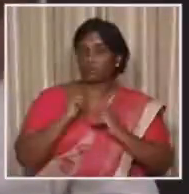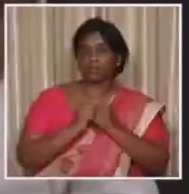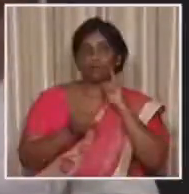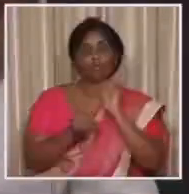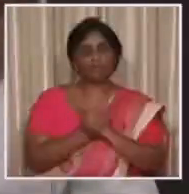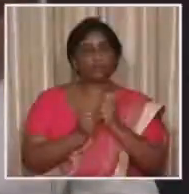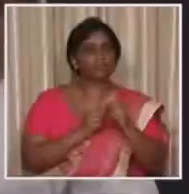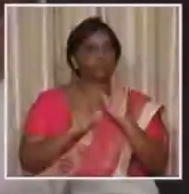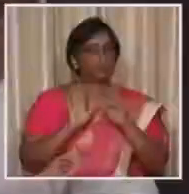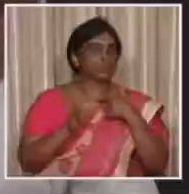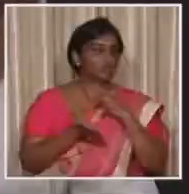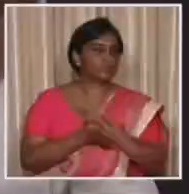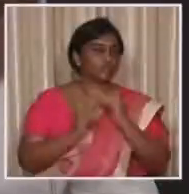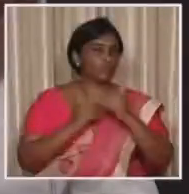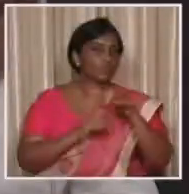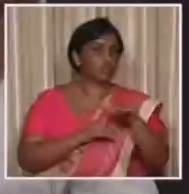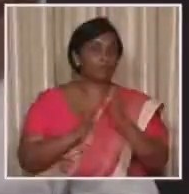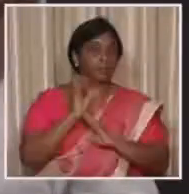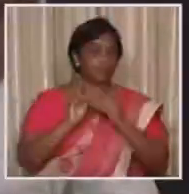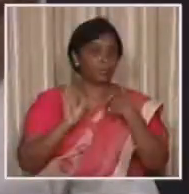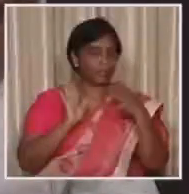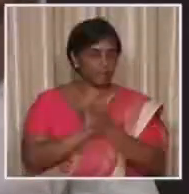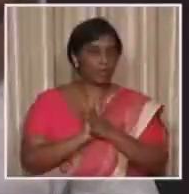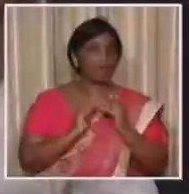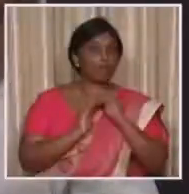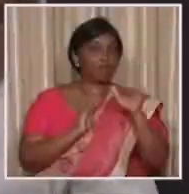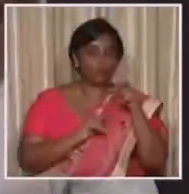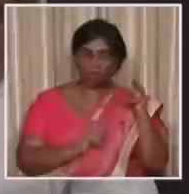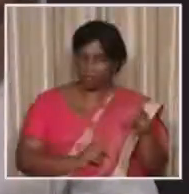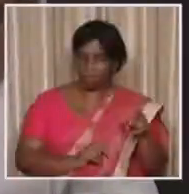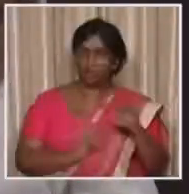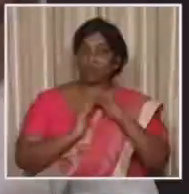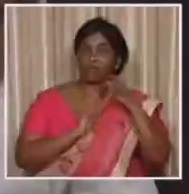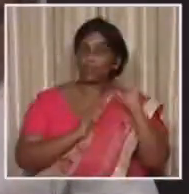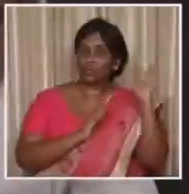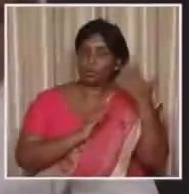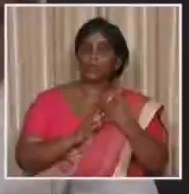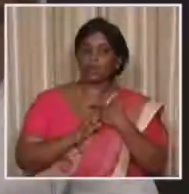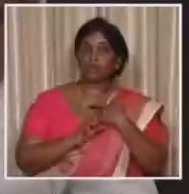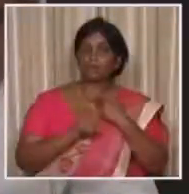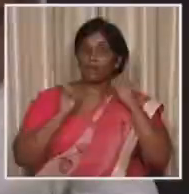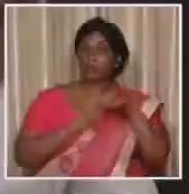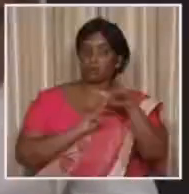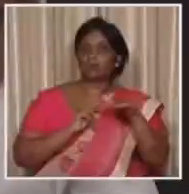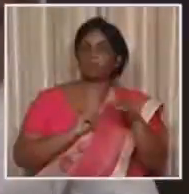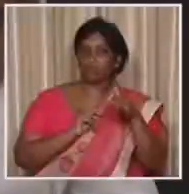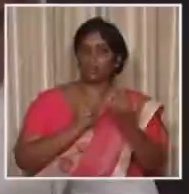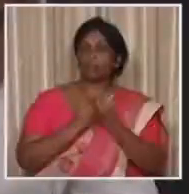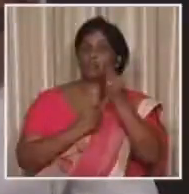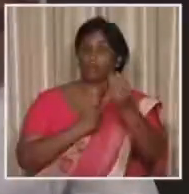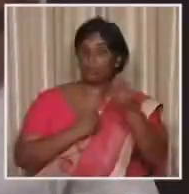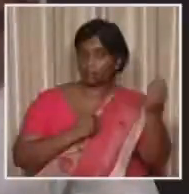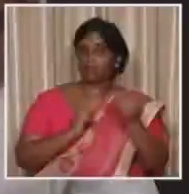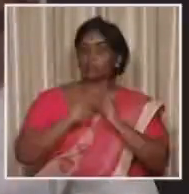කරලා පාවිච්චි කරනවා. ඒක මම සතුටු වෙනවා. ඉඩම් අමාත්‍යංශය තියෙන නිසා ගම්මාන වලට, හැම ගම්මාන වලට කිව්වගේ ක්‍රීඩා පිට්ටනියක් ලබා දෙන්න